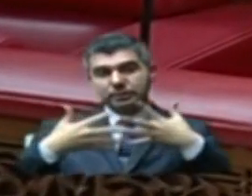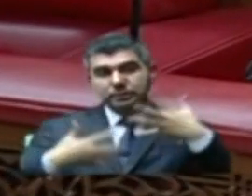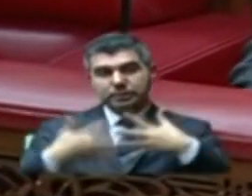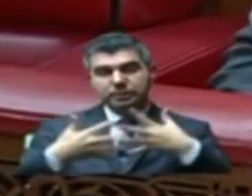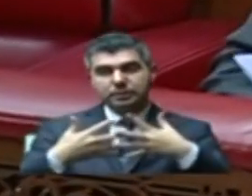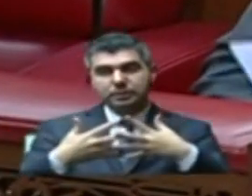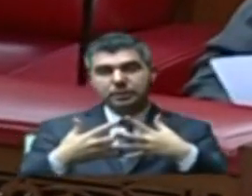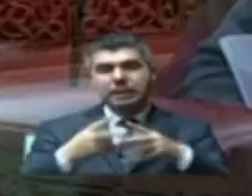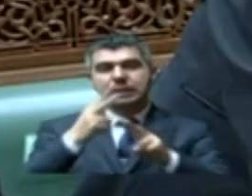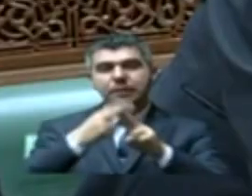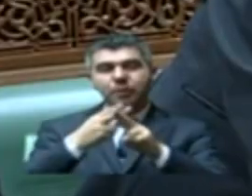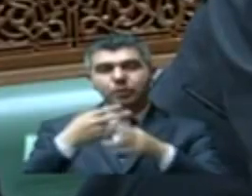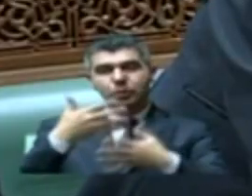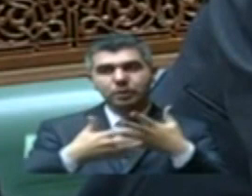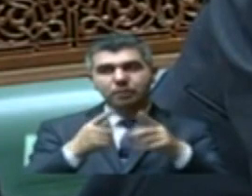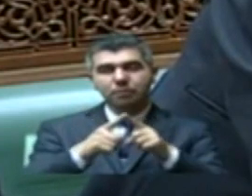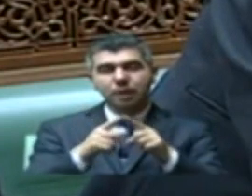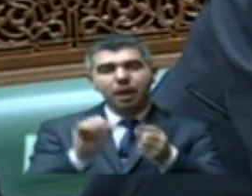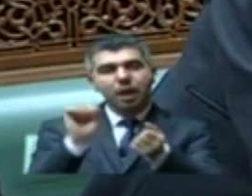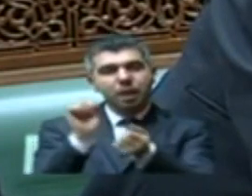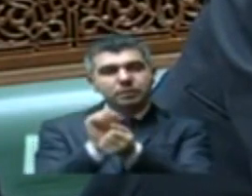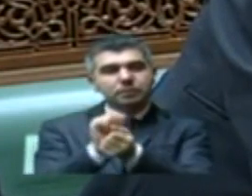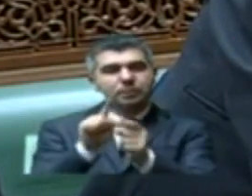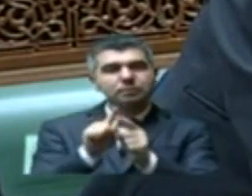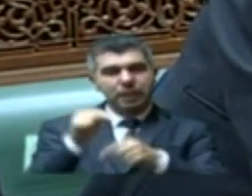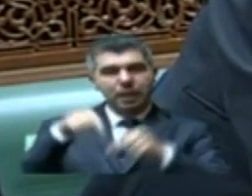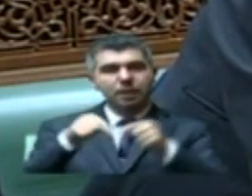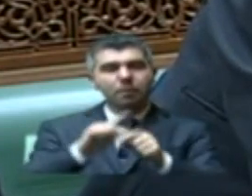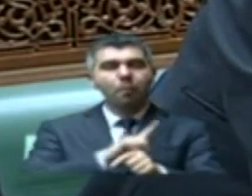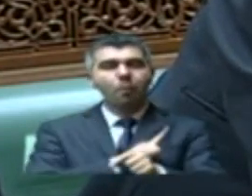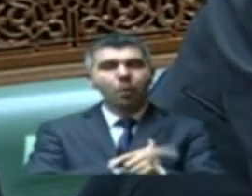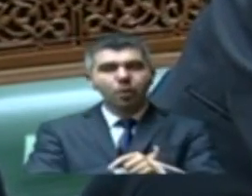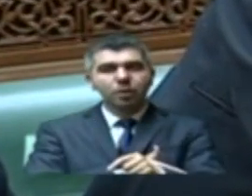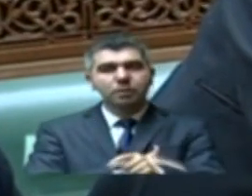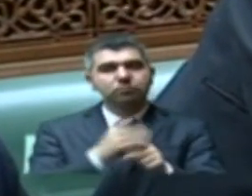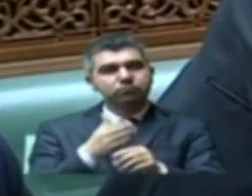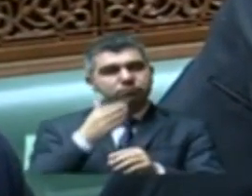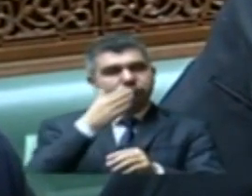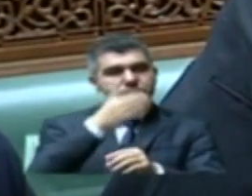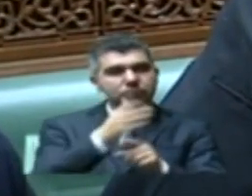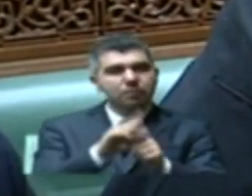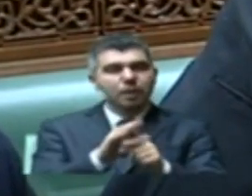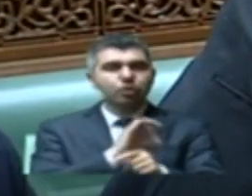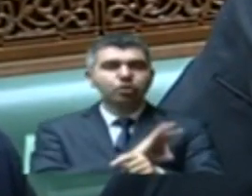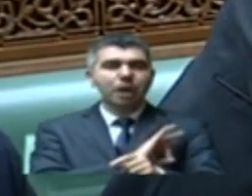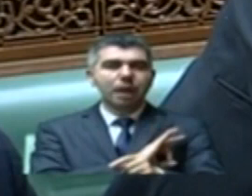الأشخاص تم إلقاء القبض عليهم من طرف الأمن الوطني، وبالتالي تسلموا الضابط القضائي للدرك الملكي